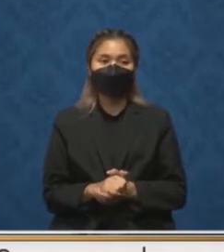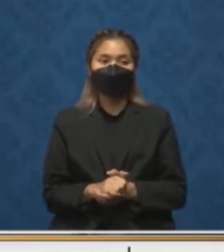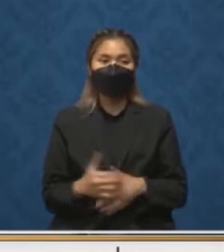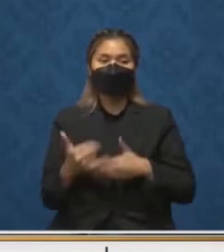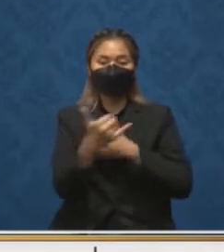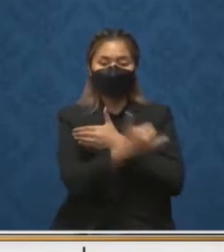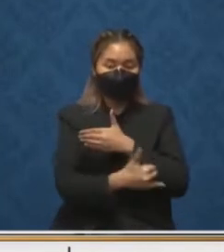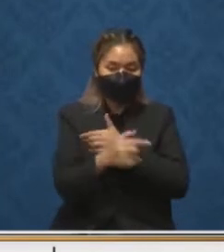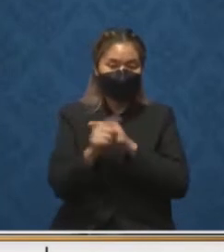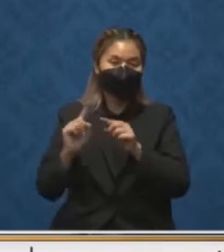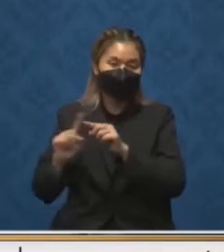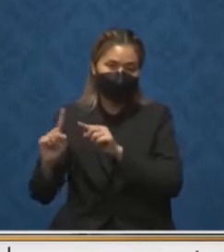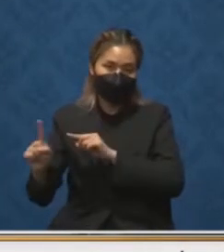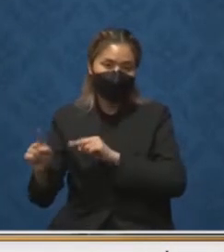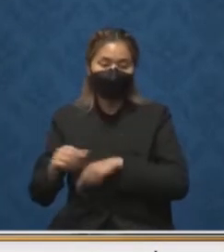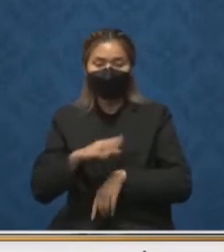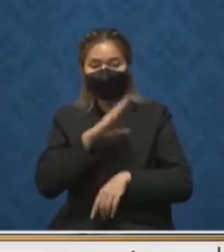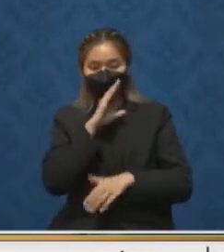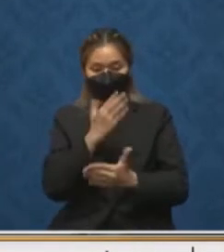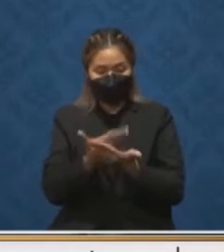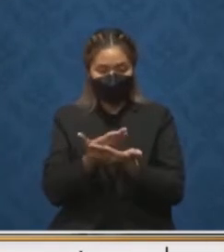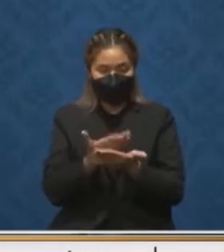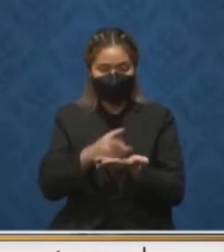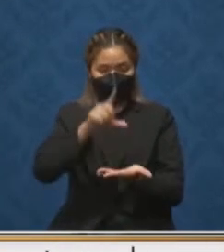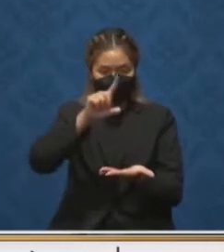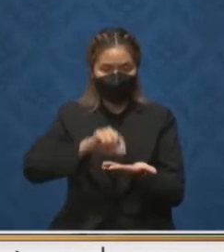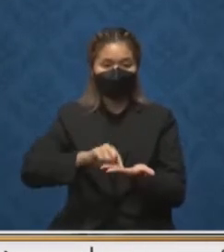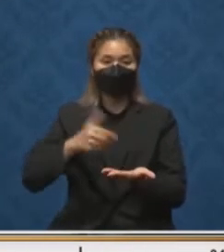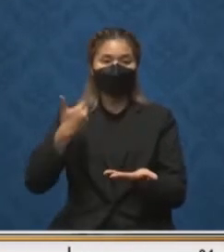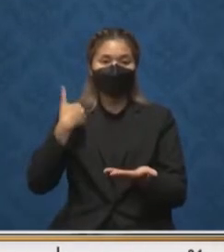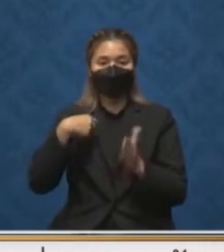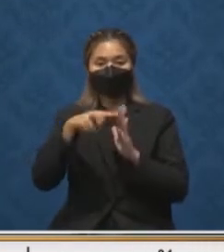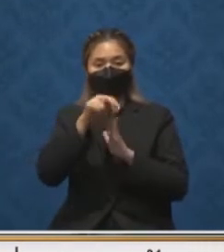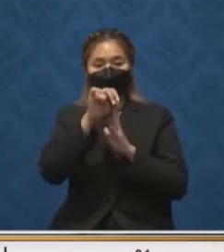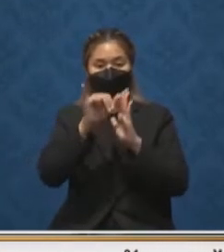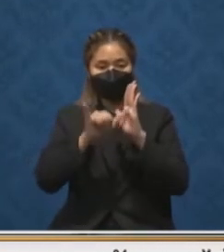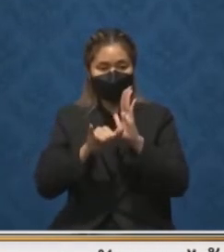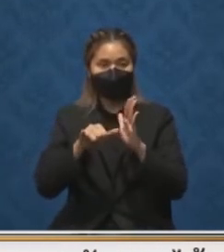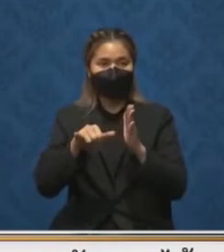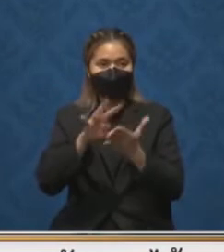ที่ราคาถูกขนางเข้าะ galeraจะมีนโยบายทั้งเลือกว่า